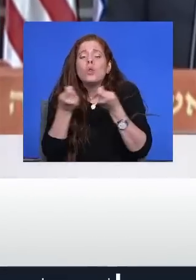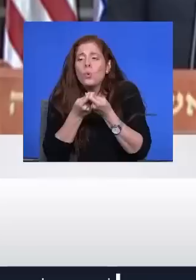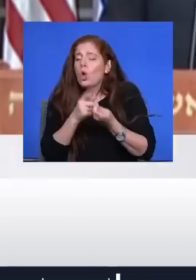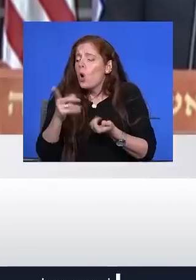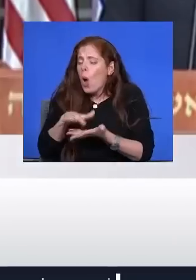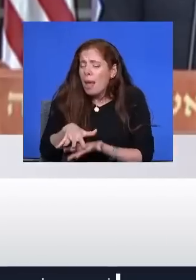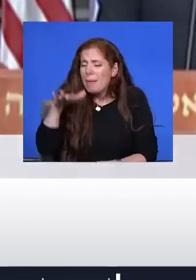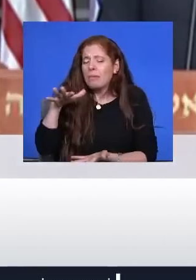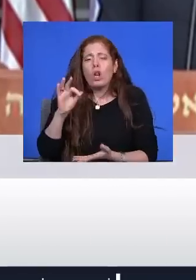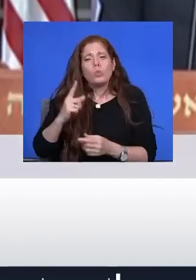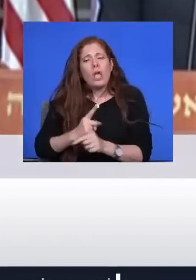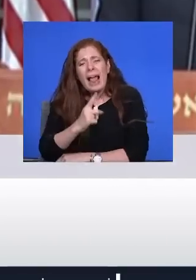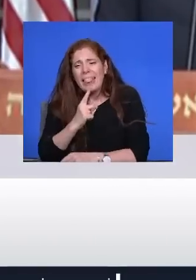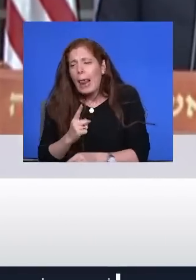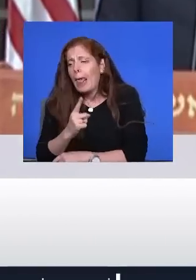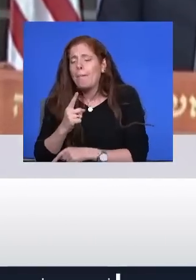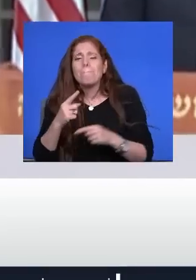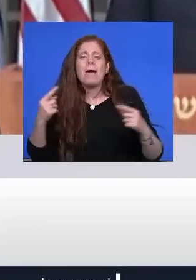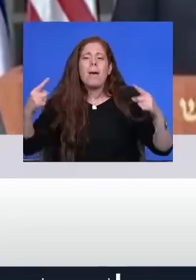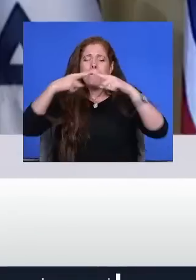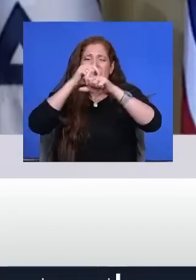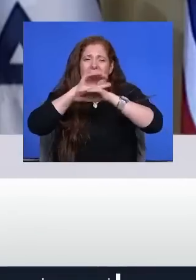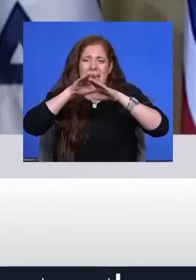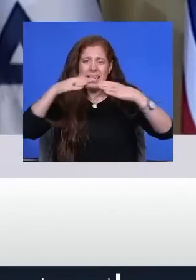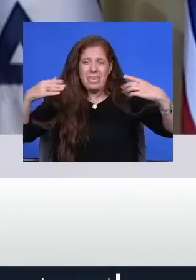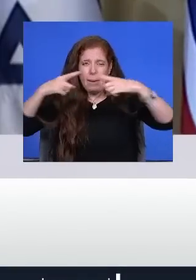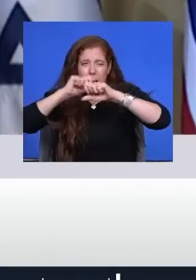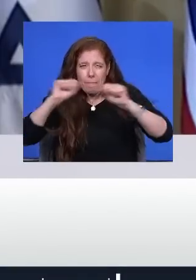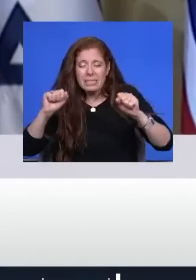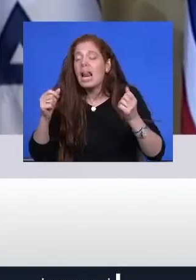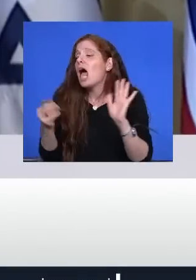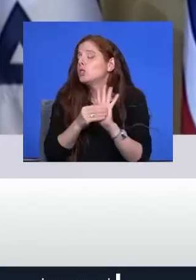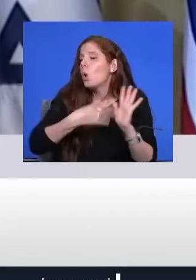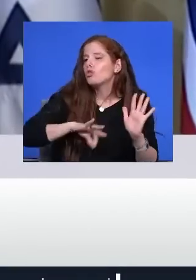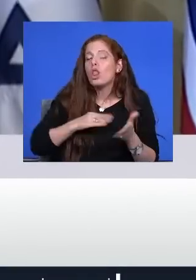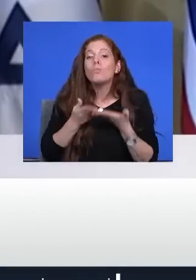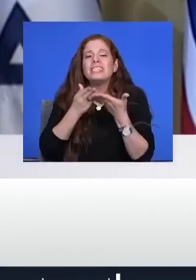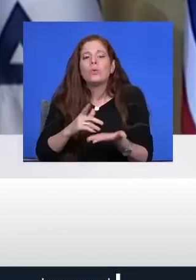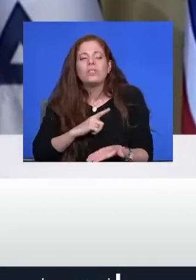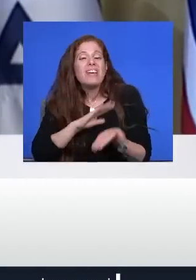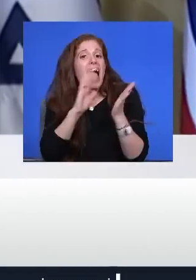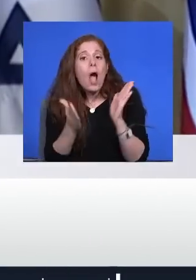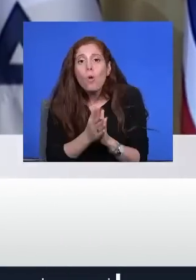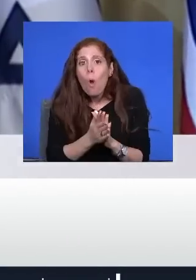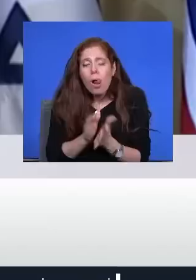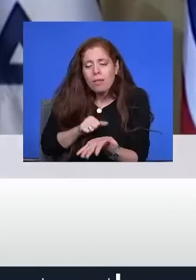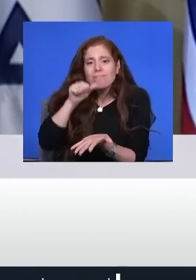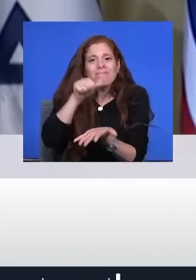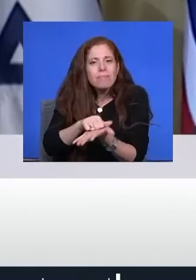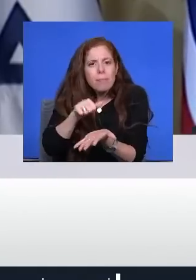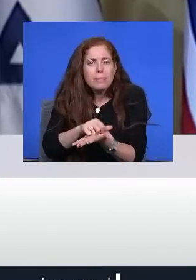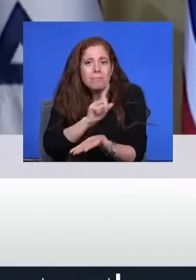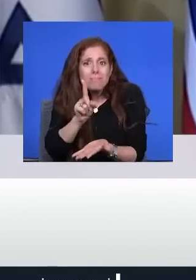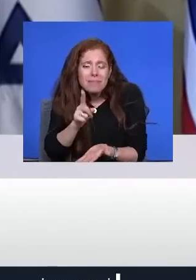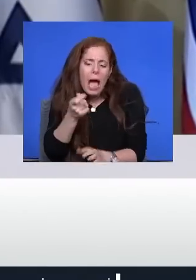טילי התמיר למיירטי כיפת ברזל, הצורך שלנו באותו סיוע צבאי, זה הכל, מערכת הביטחון האמריקנית והקונגרס. ללא